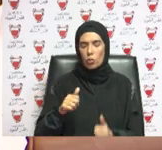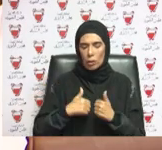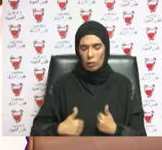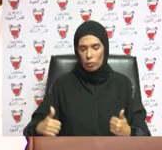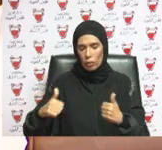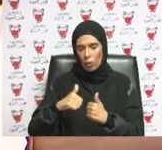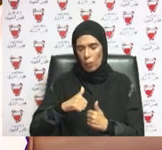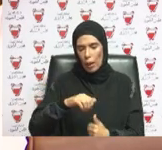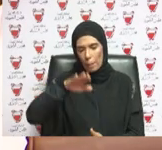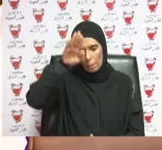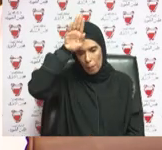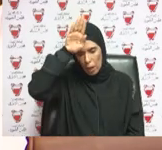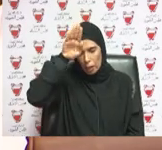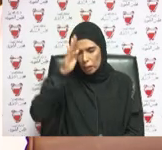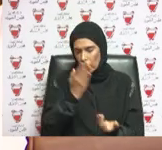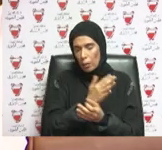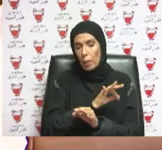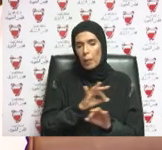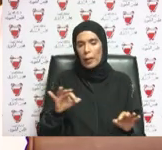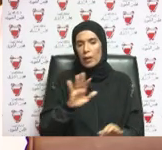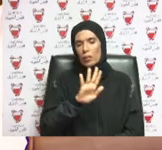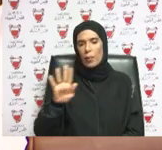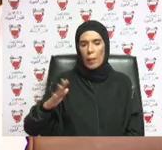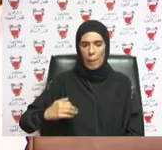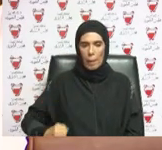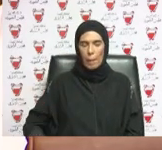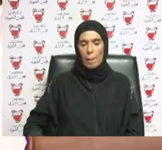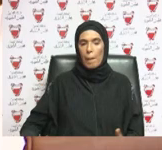آل خليفة الكرام، وإلى شعب البحرين الوفي،